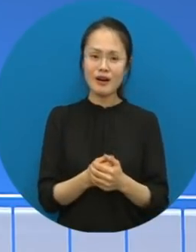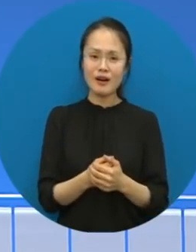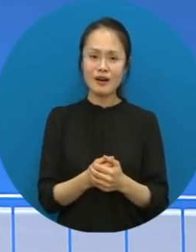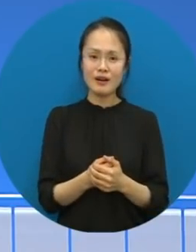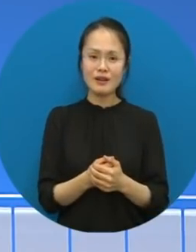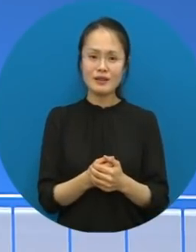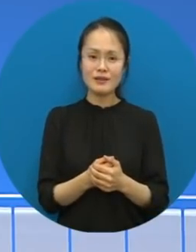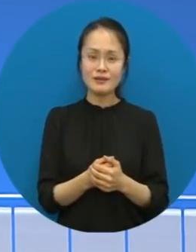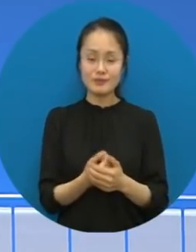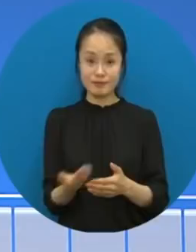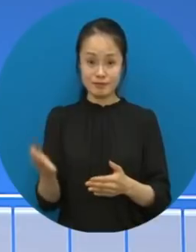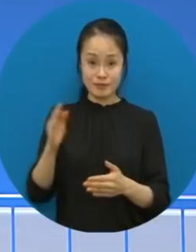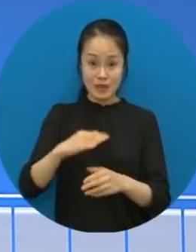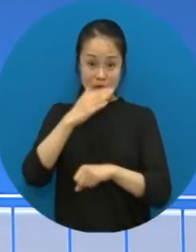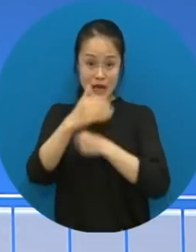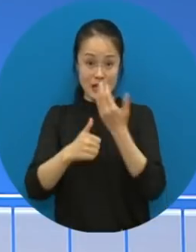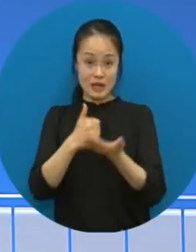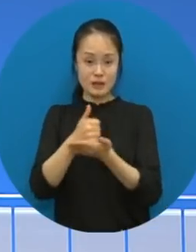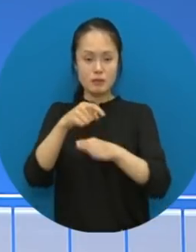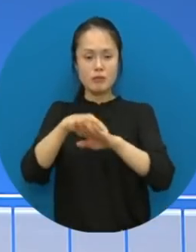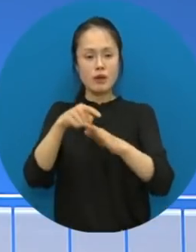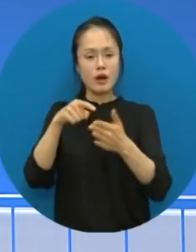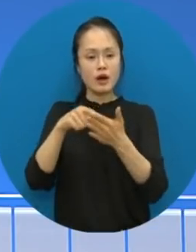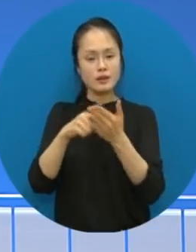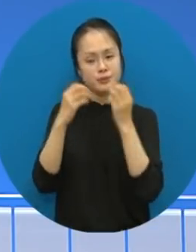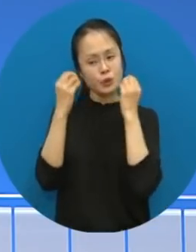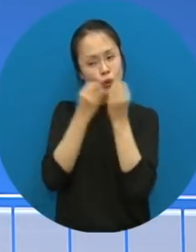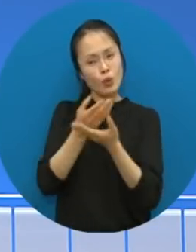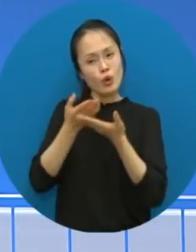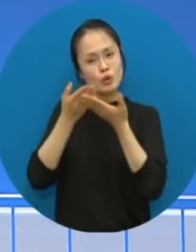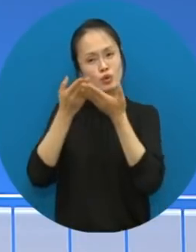그러나 하나님의 마음을 오해하게 할 수는 없어서